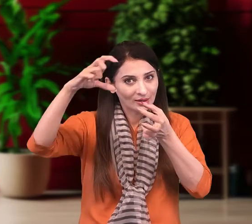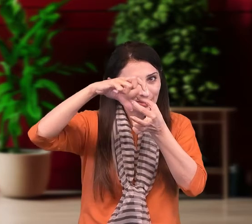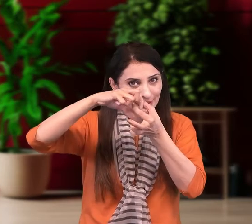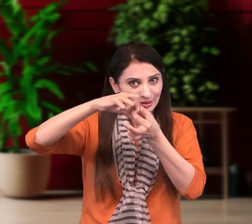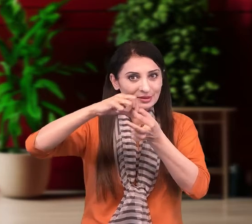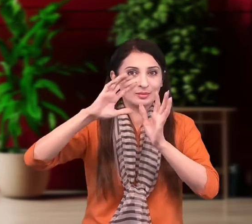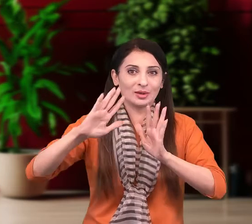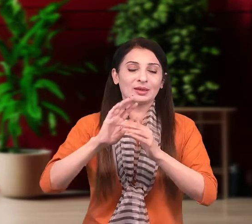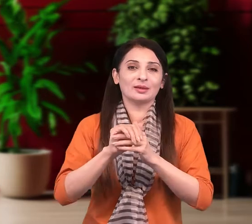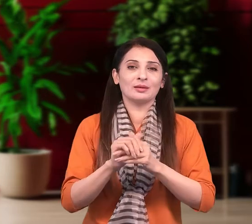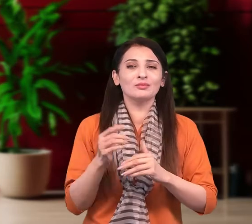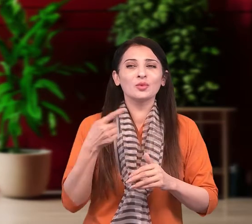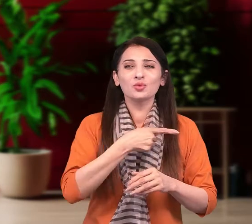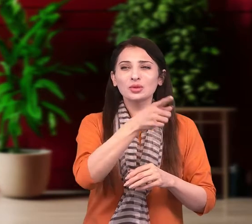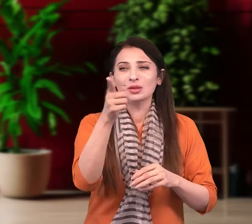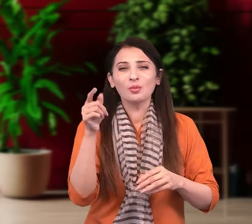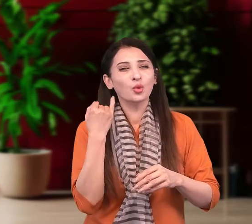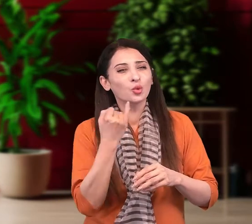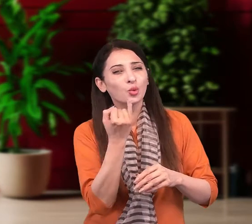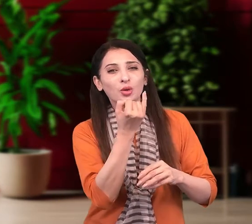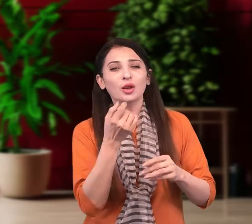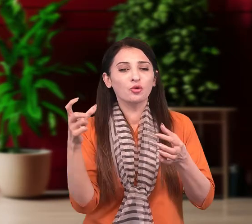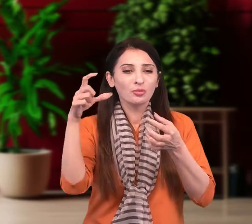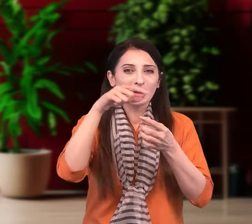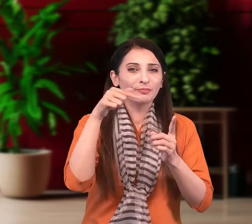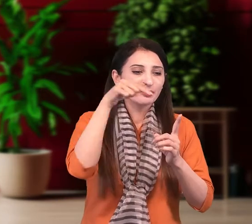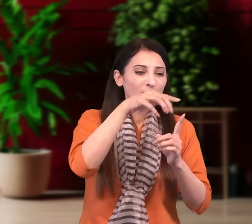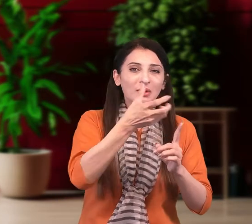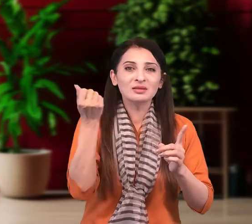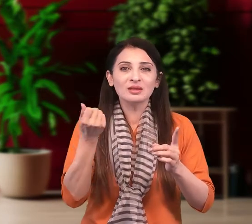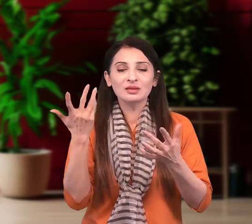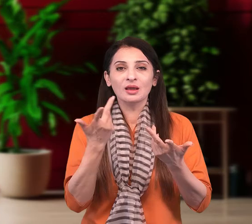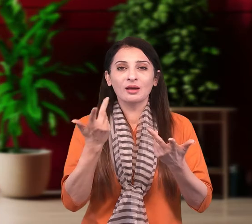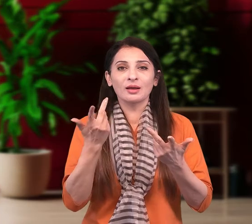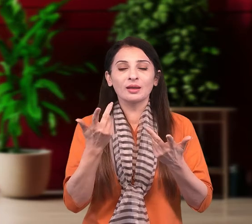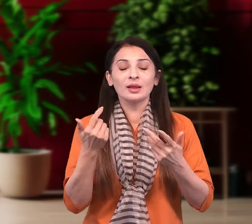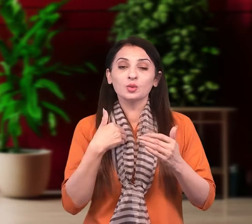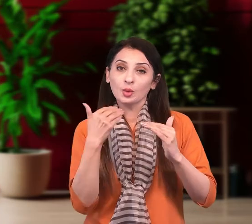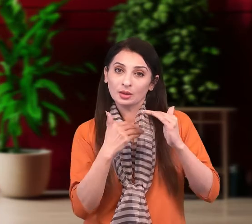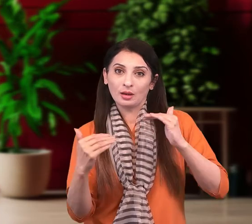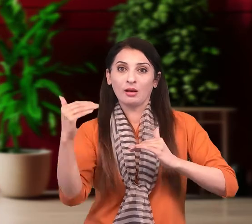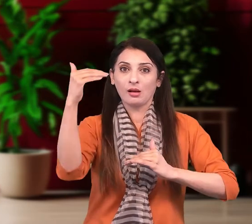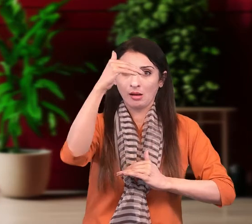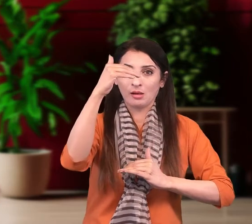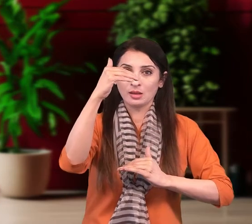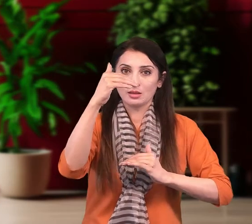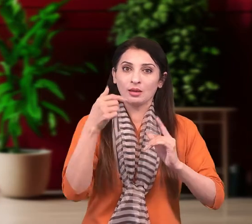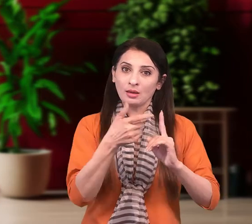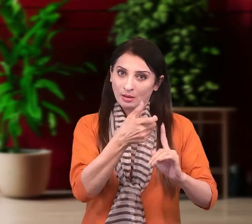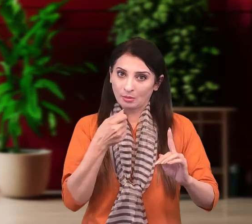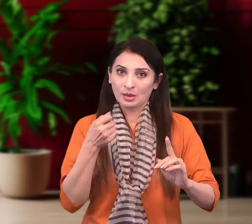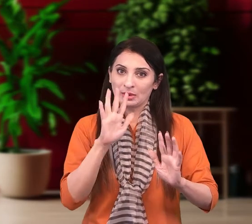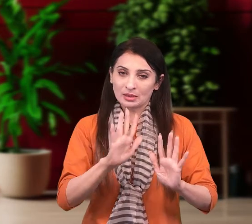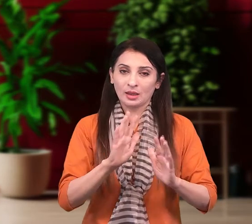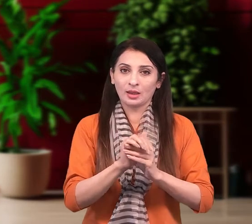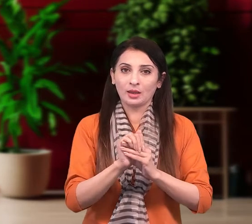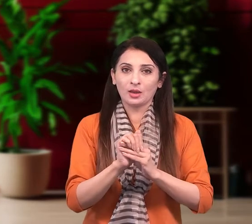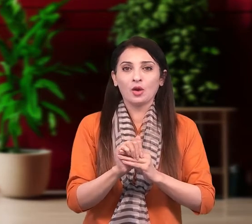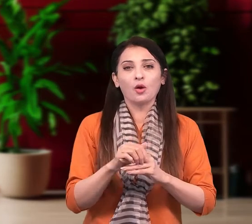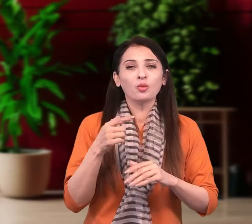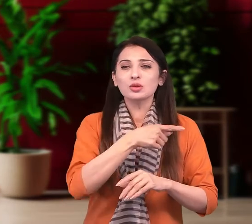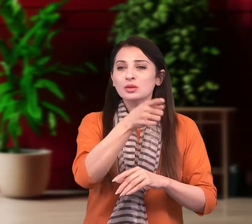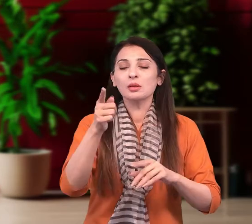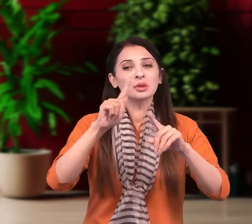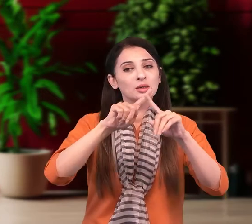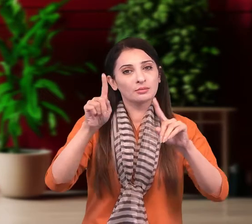क्योंकि एट द एंड ऑफ द डे हर कोई एक मकसद और पर्पस ढूंढ रहा है. एंड फॉर मी एट लीस्ट आई फील देयर